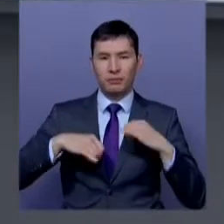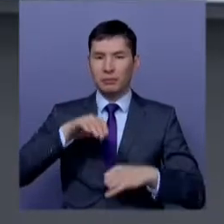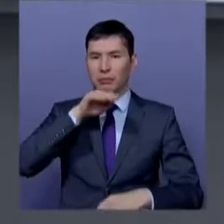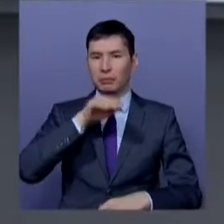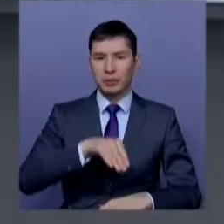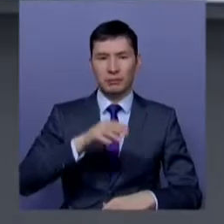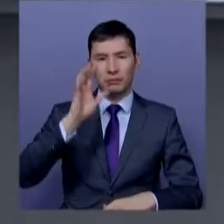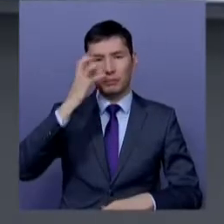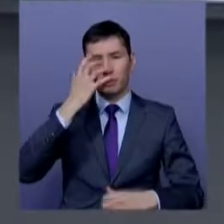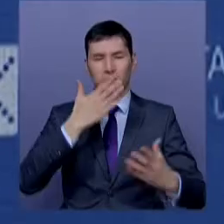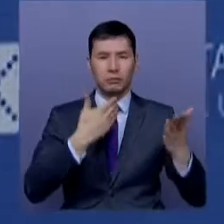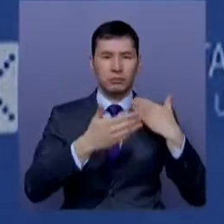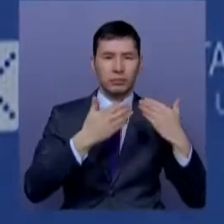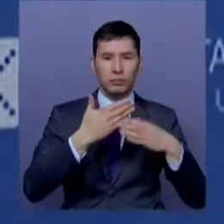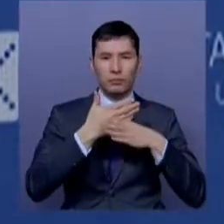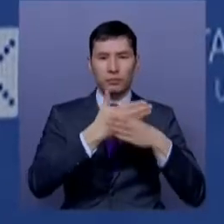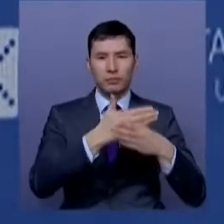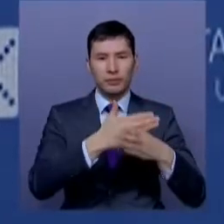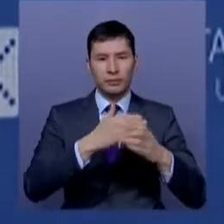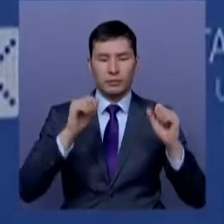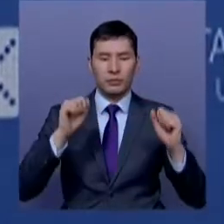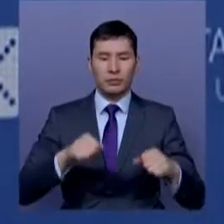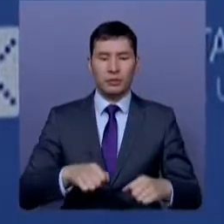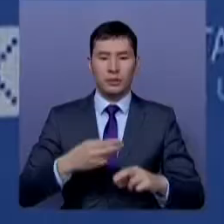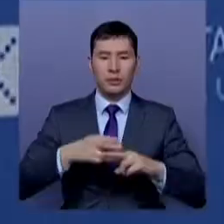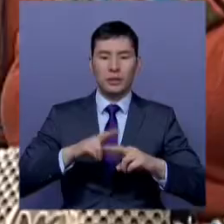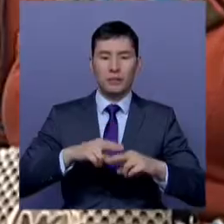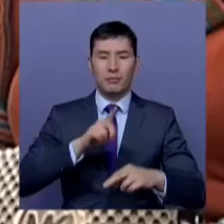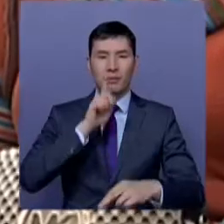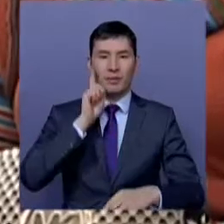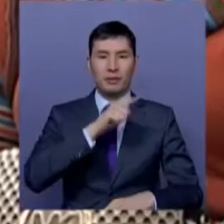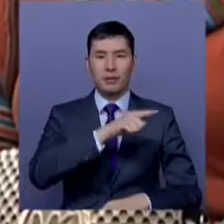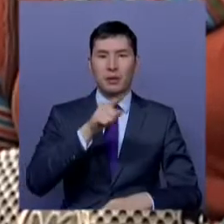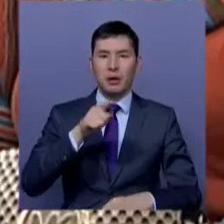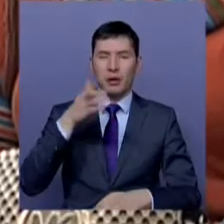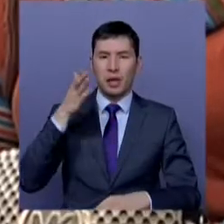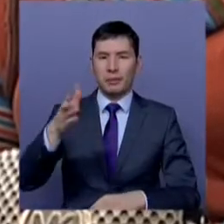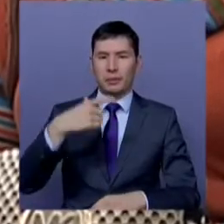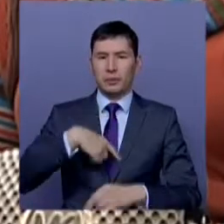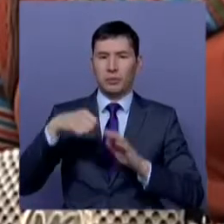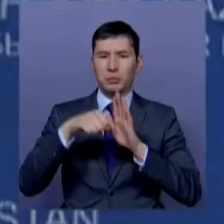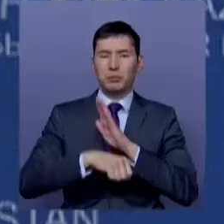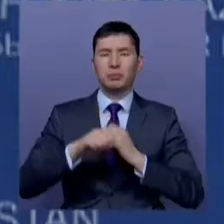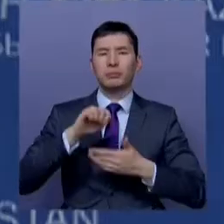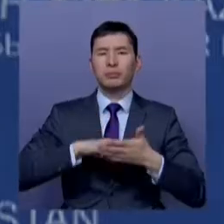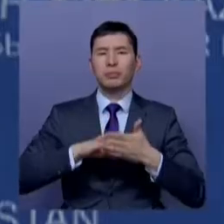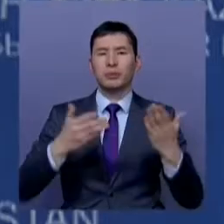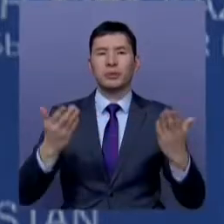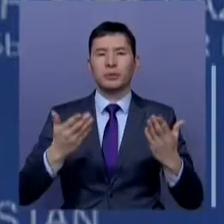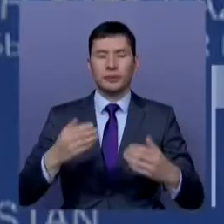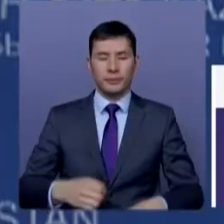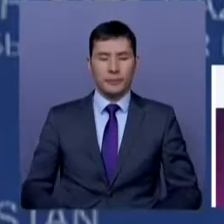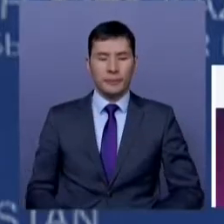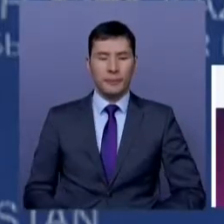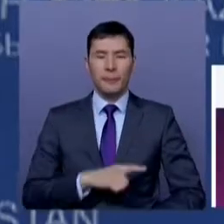авторларының сөзінше бағдарламаның нәтижесі қарқынды. Сондай-ақ сарапшылар жеткіншектердің неліктен суицидке жиі баратынын атады.